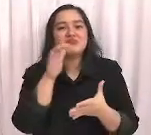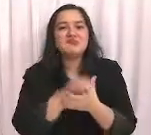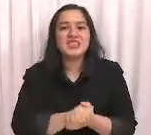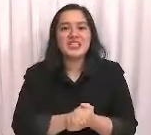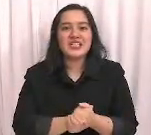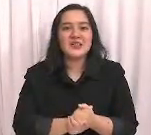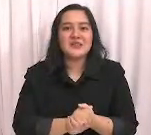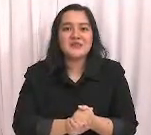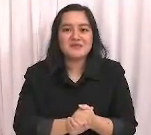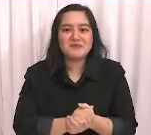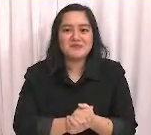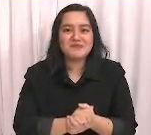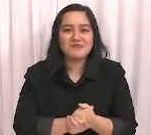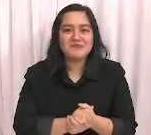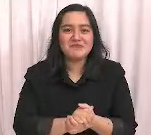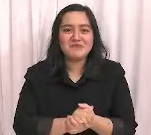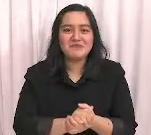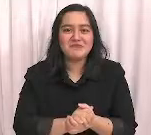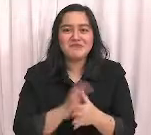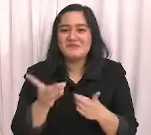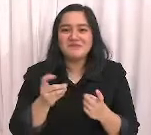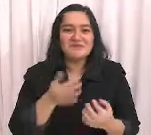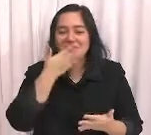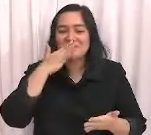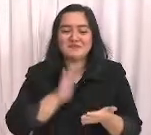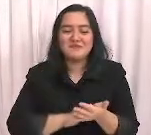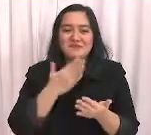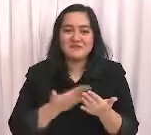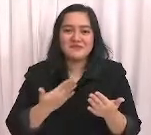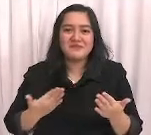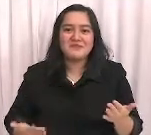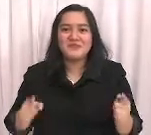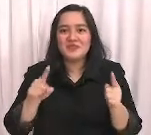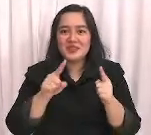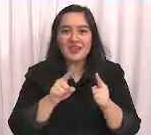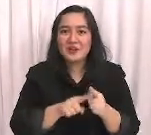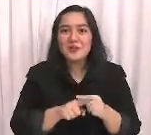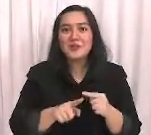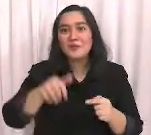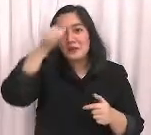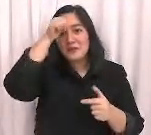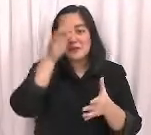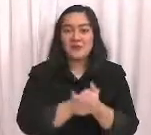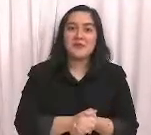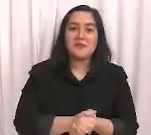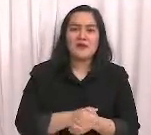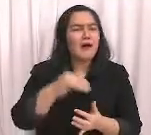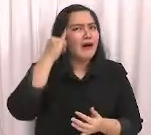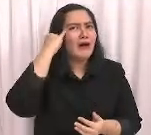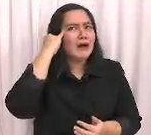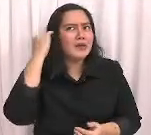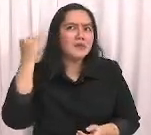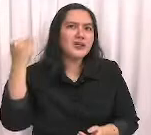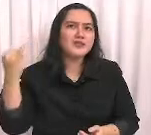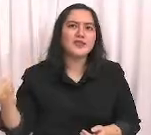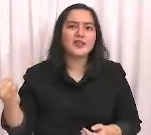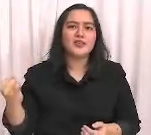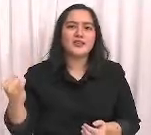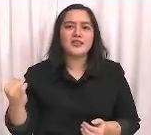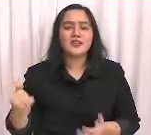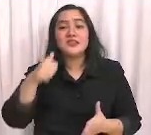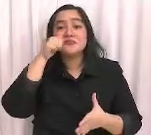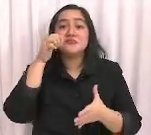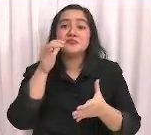See? Akalain mo, kumakayod na yung asawang lalaki. Paghahanapan pa. Uh-huh. Tapos